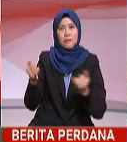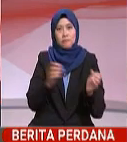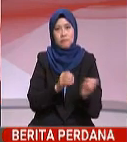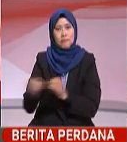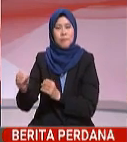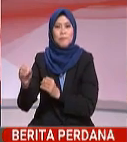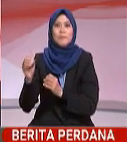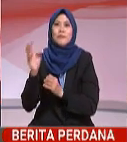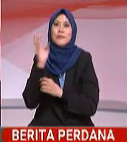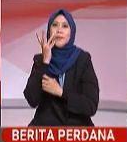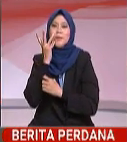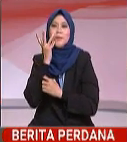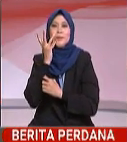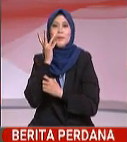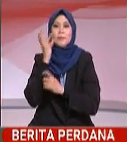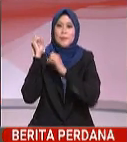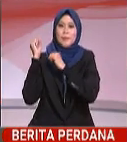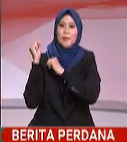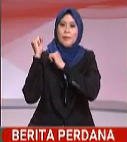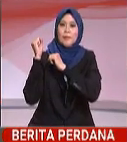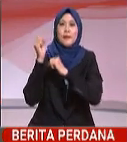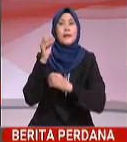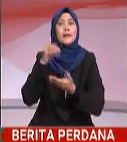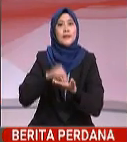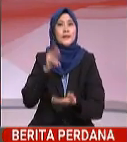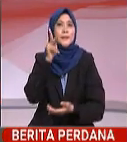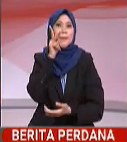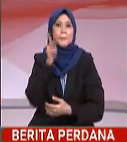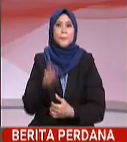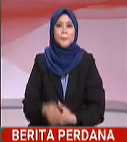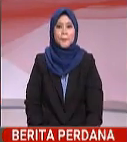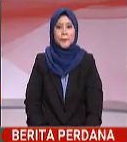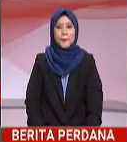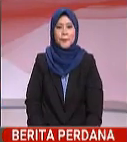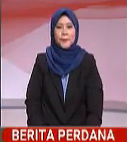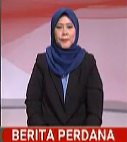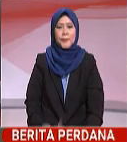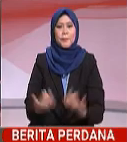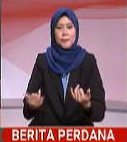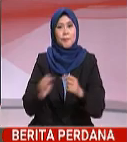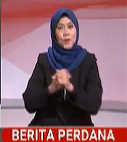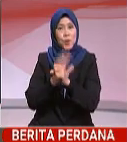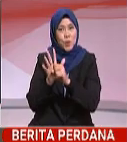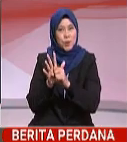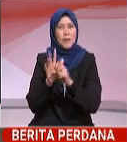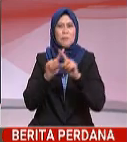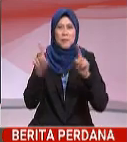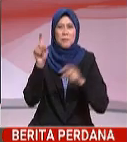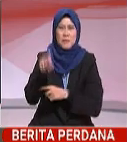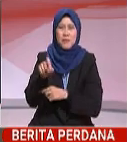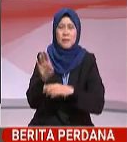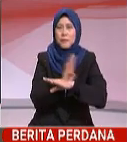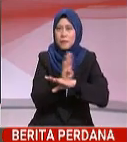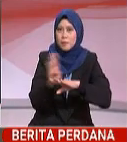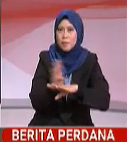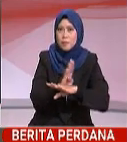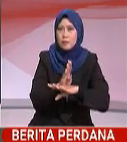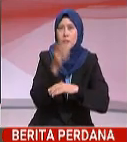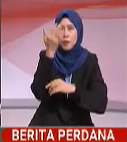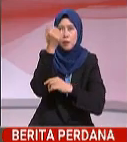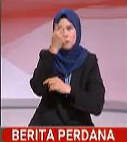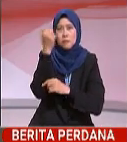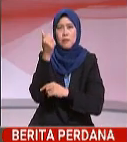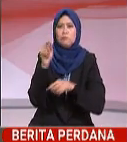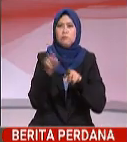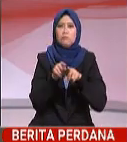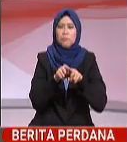restoran Nasi Kandar di Citra Kedah. Jadi alhamdulillah lah, walaupun COVID tapi kita tetap juga kena berniaga, sebab berniaga ni adalah ibarat